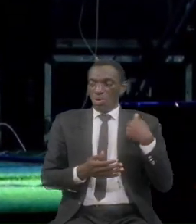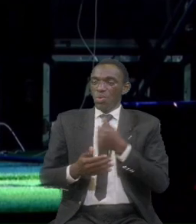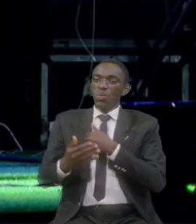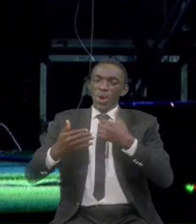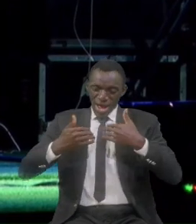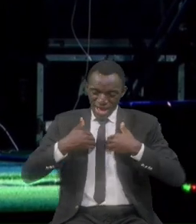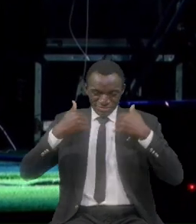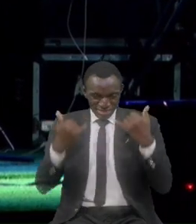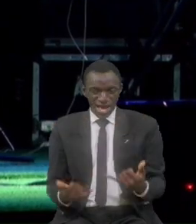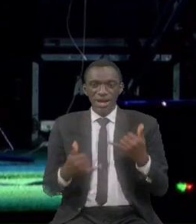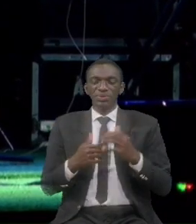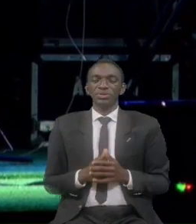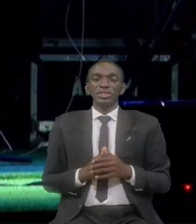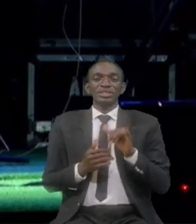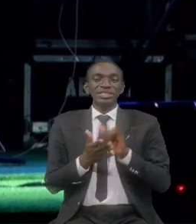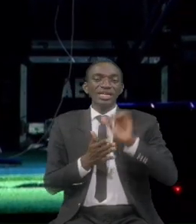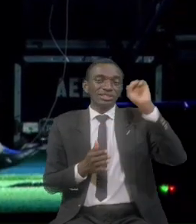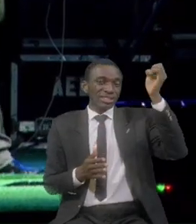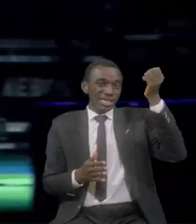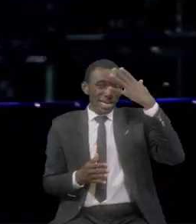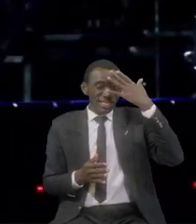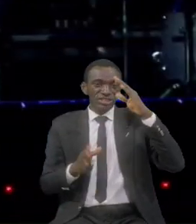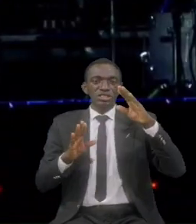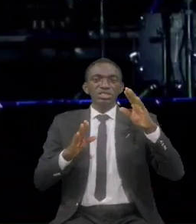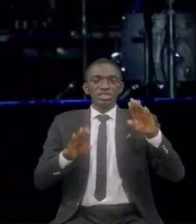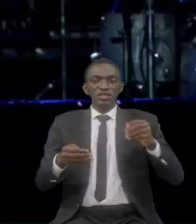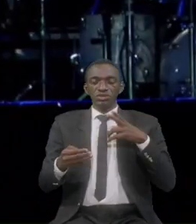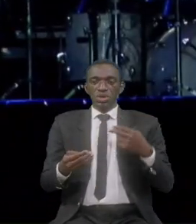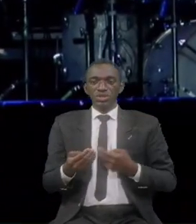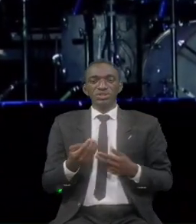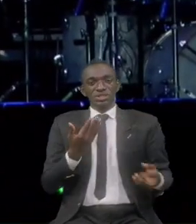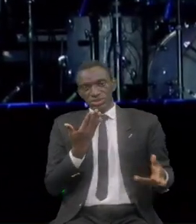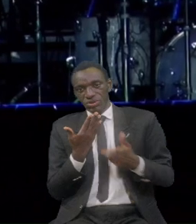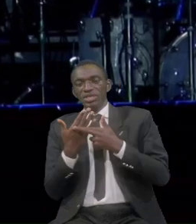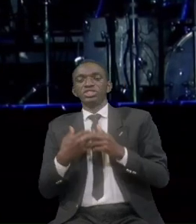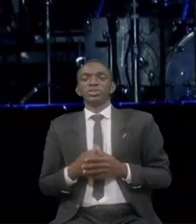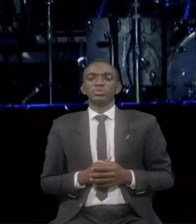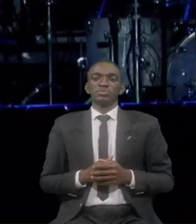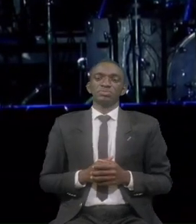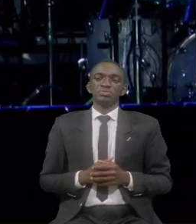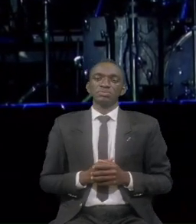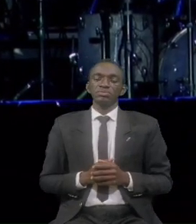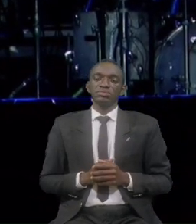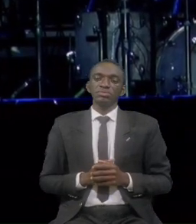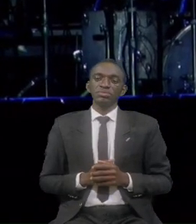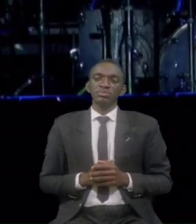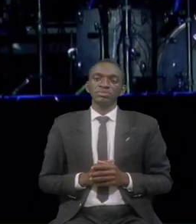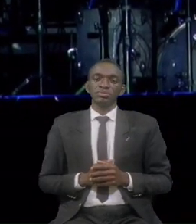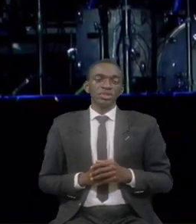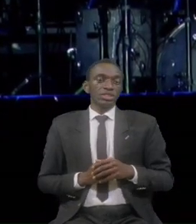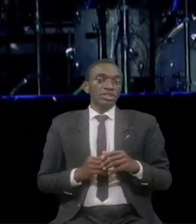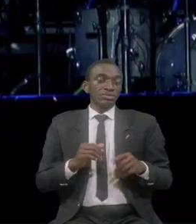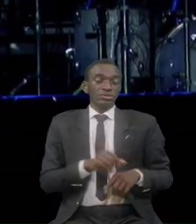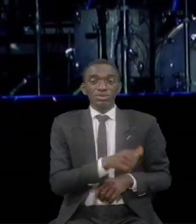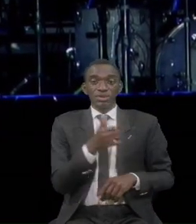na buhi sa panahon ni Noah, wala nila na angko ng pagbalik kanila sa Dios, karon atong maangko ng grasya sa Dios. Saul, the first